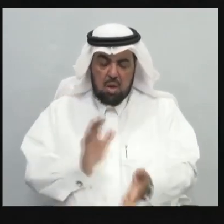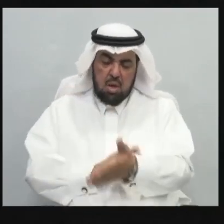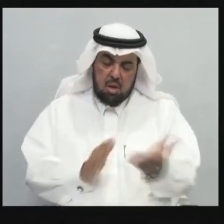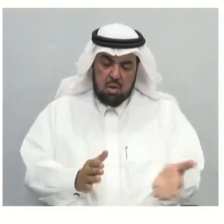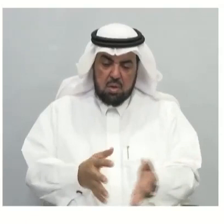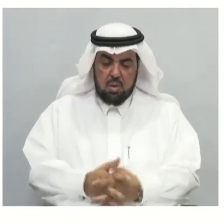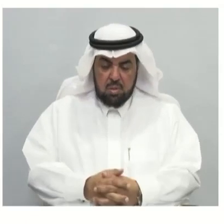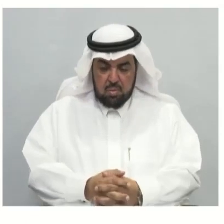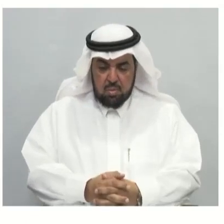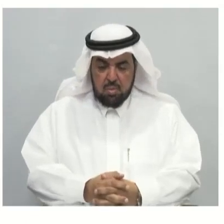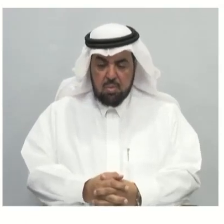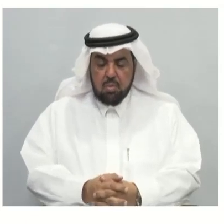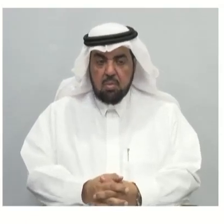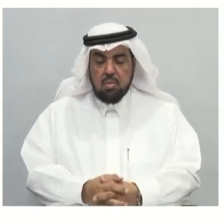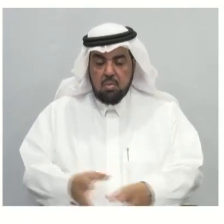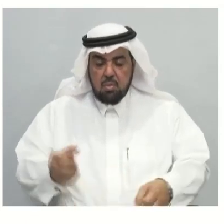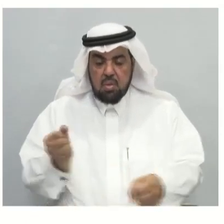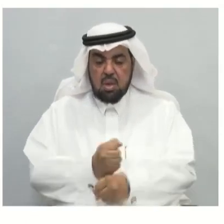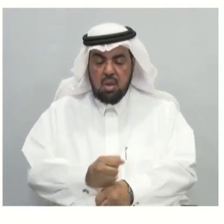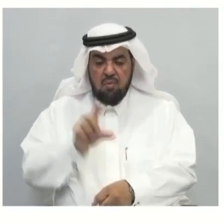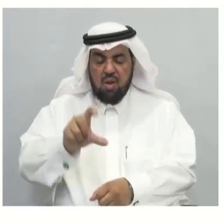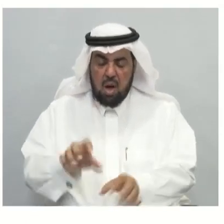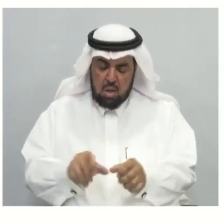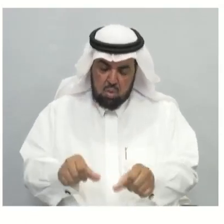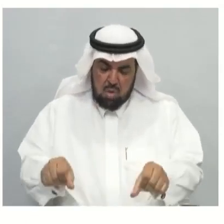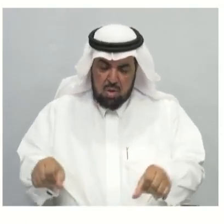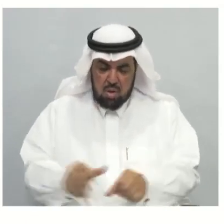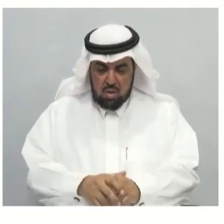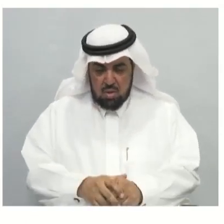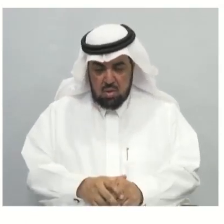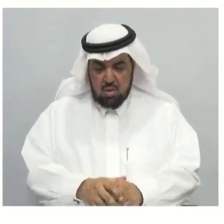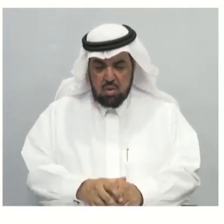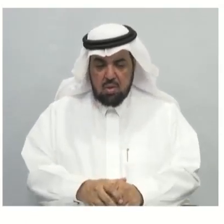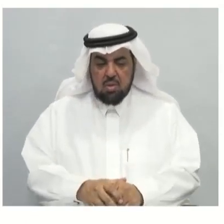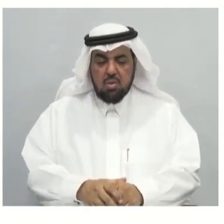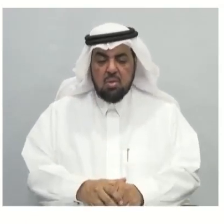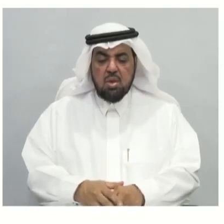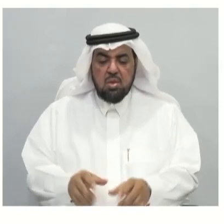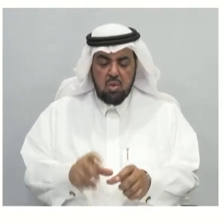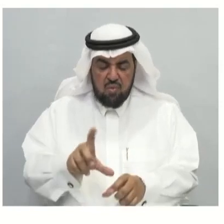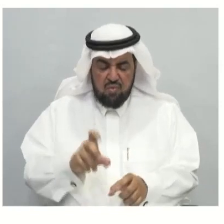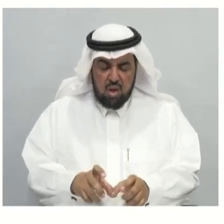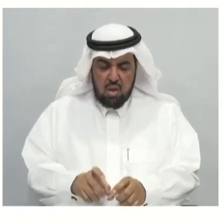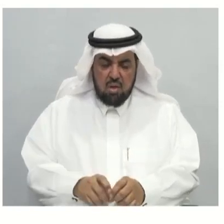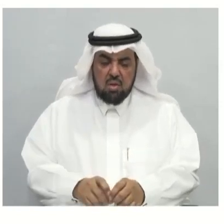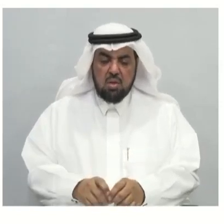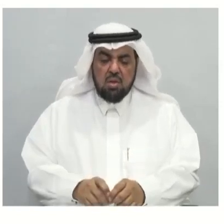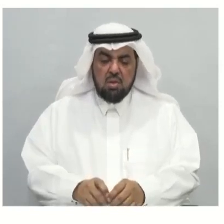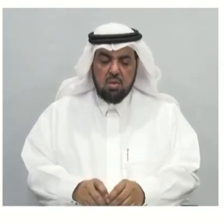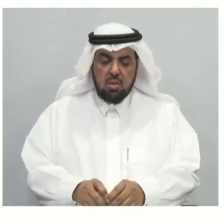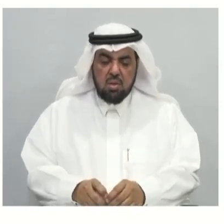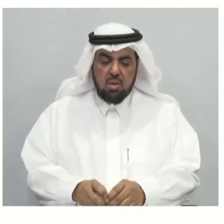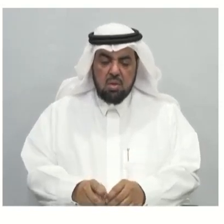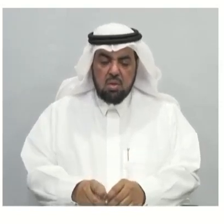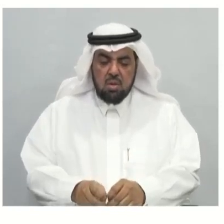اليسار ايضا استخدام فقرات متباعده نلاحظ هذه فقره وهذه فقره اخرى فنلاحظ هنا